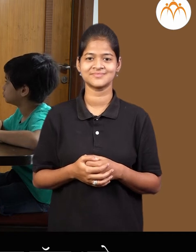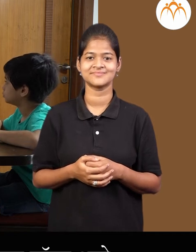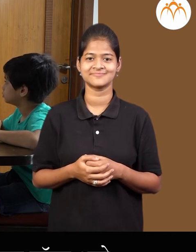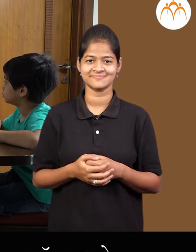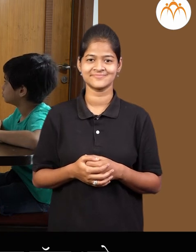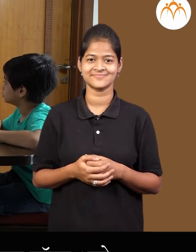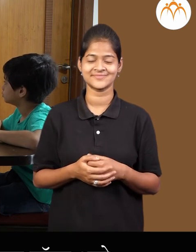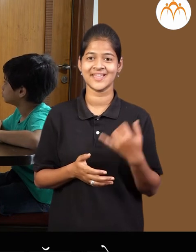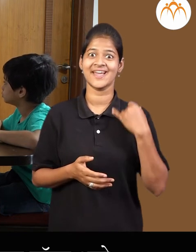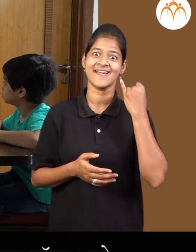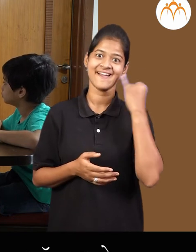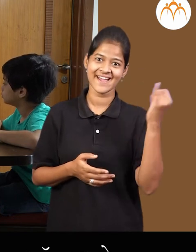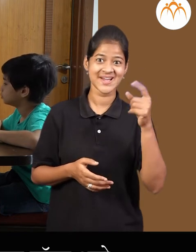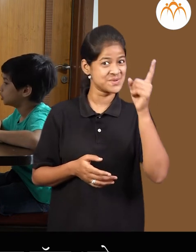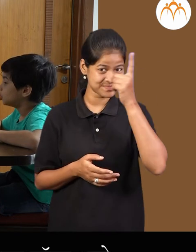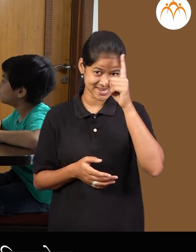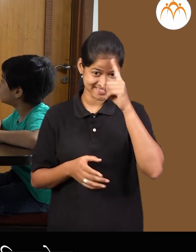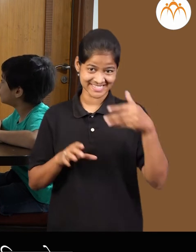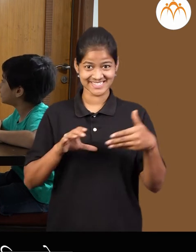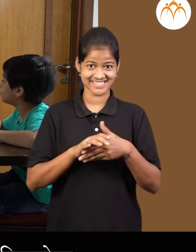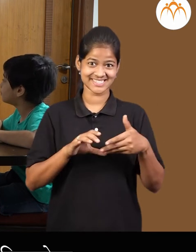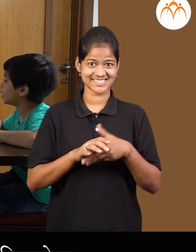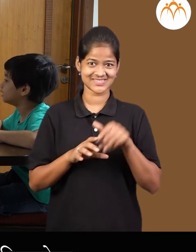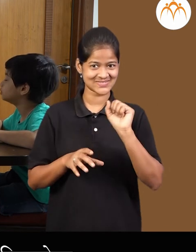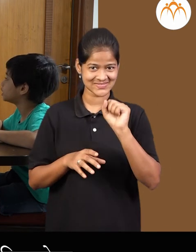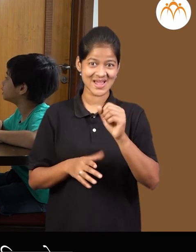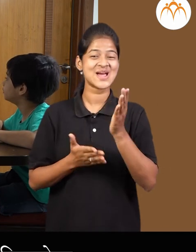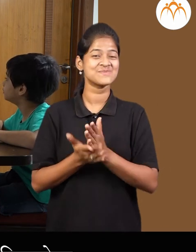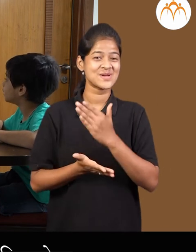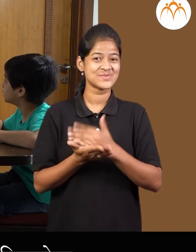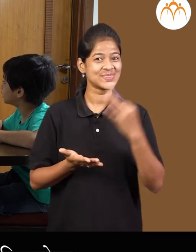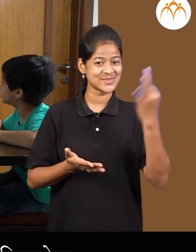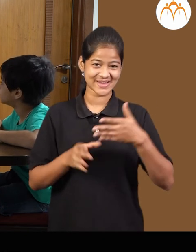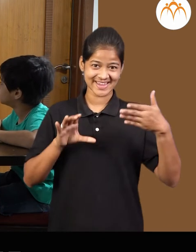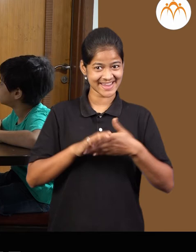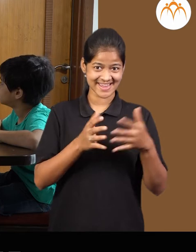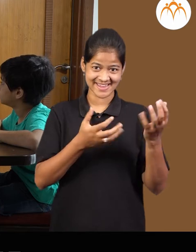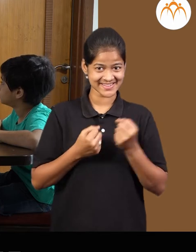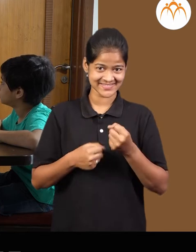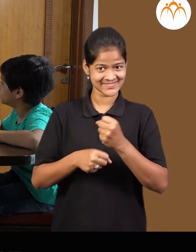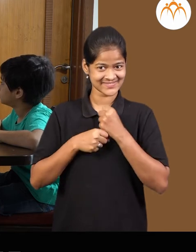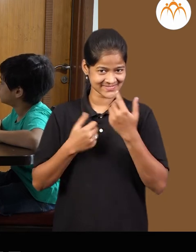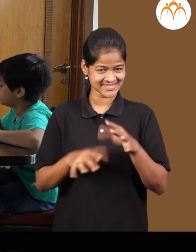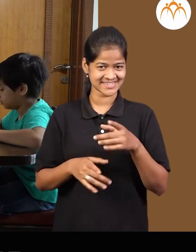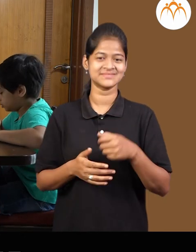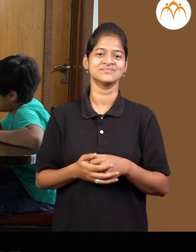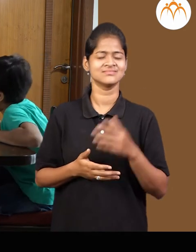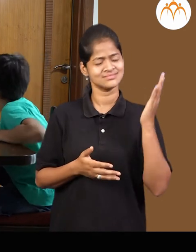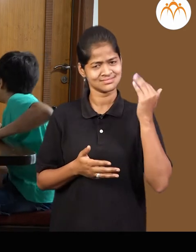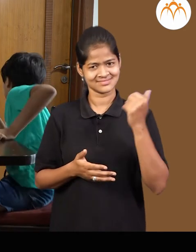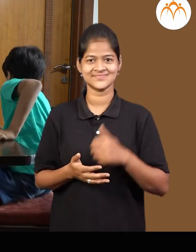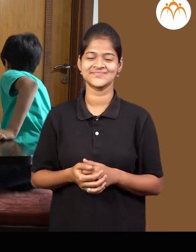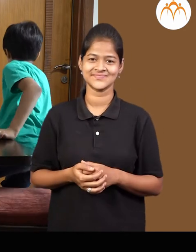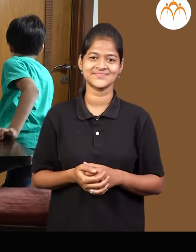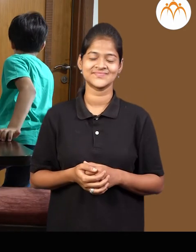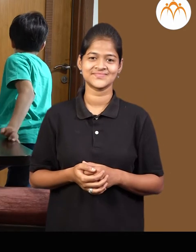करूया, तुझ्याकडे पेन्सिलचा बॉक्स आहे? हो, मला वाढदिवसाला नवीन मिळालेला. अच्छा, मग घेऊन ये ना तू.